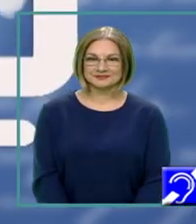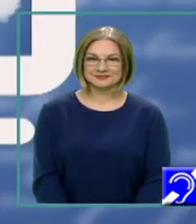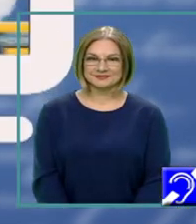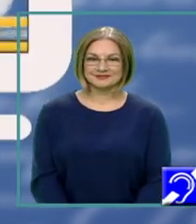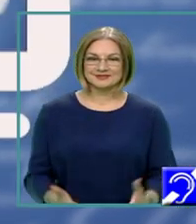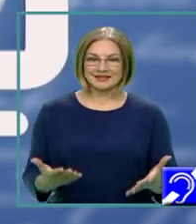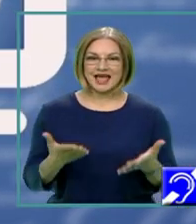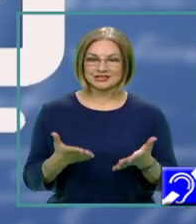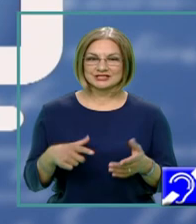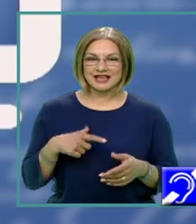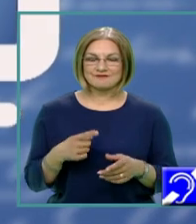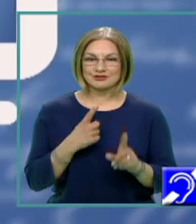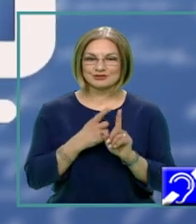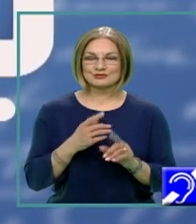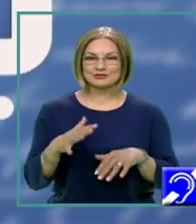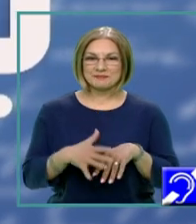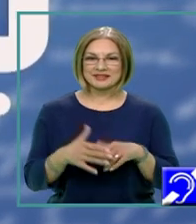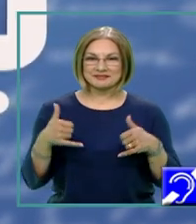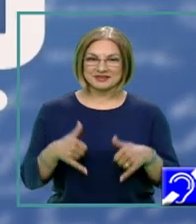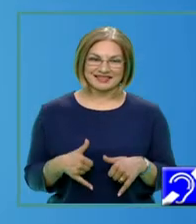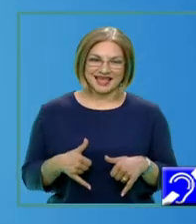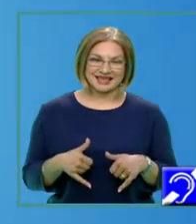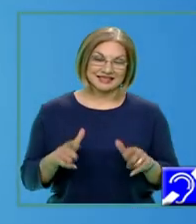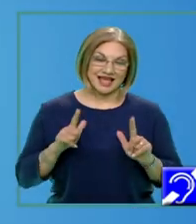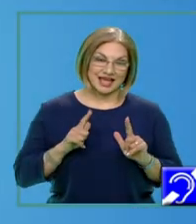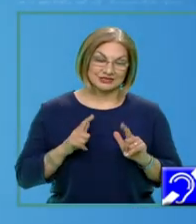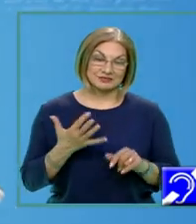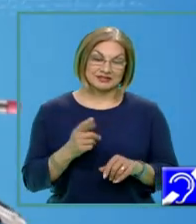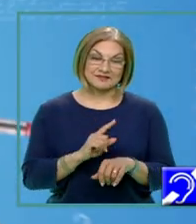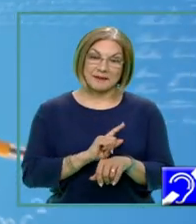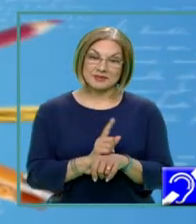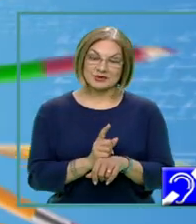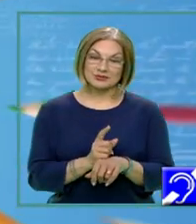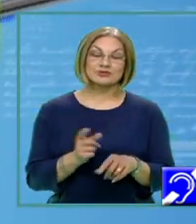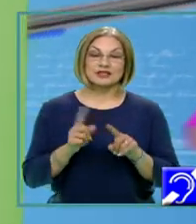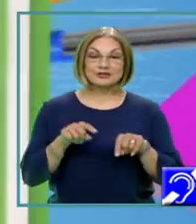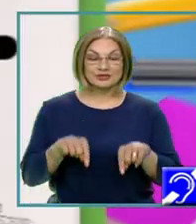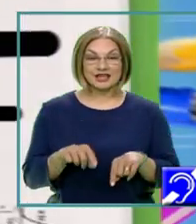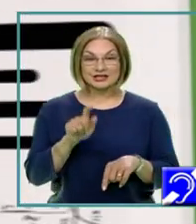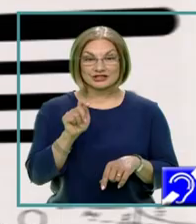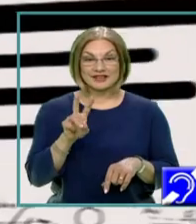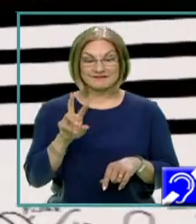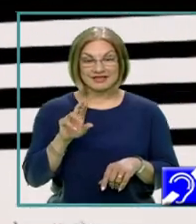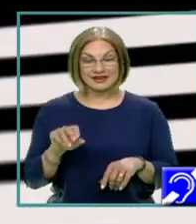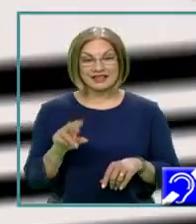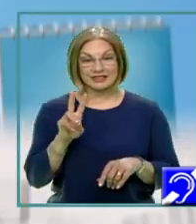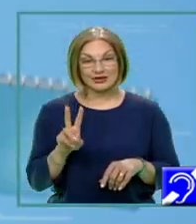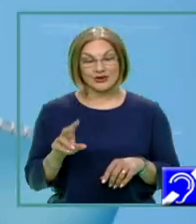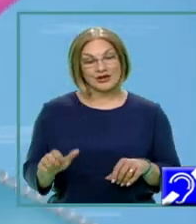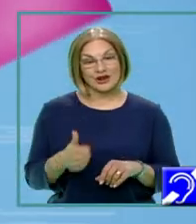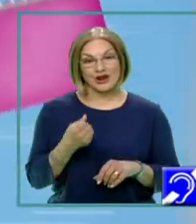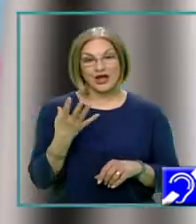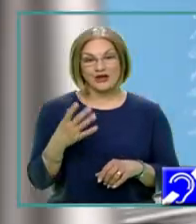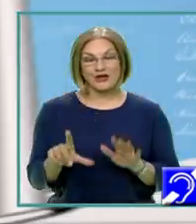acesta a fost cursul de matematică de astăzi Vă aștept în câteva minute tot aici pe TVR2 cu o nouă lecție la fel de